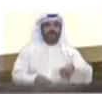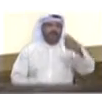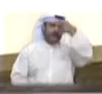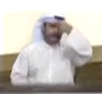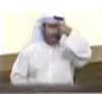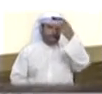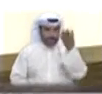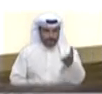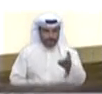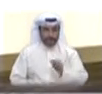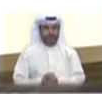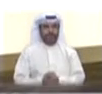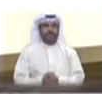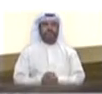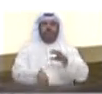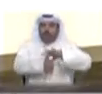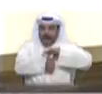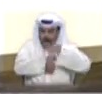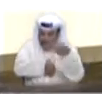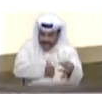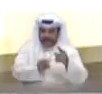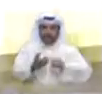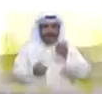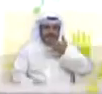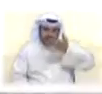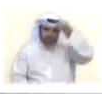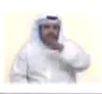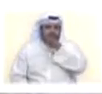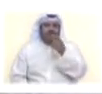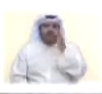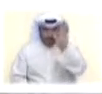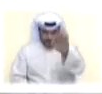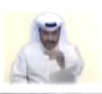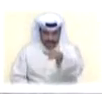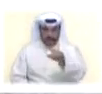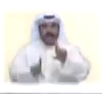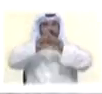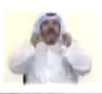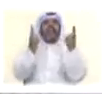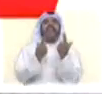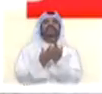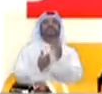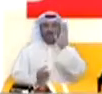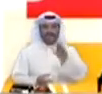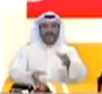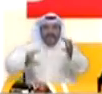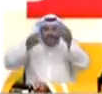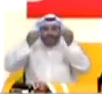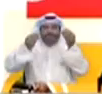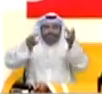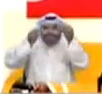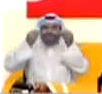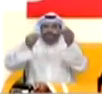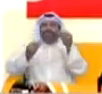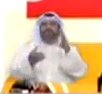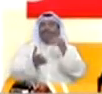المزمنة والنقص المناعة وكبار السن. لجنة التوعية والإعلام الصحي من جانبها قامت